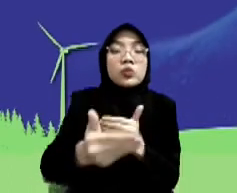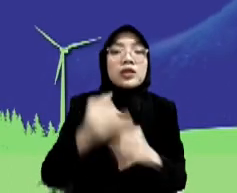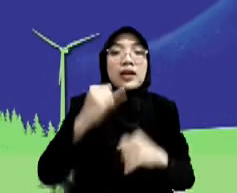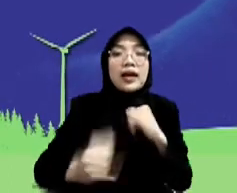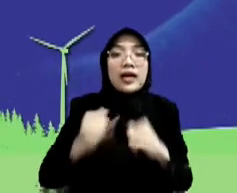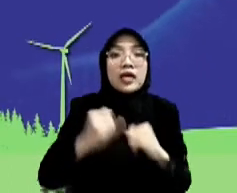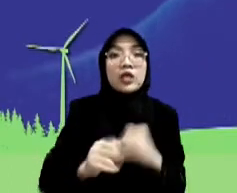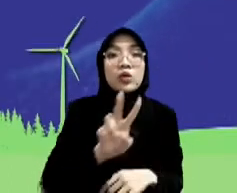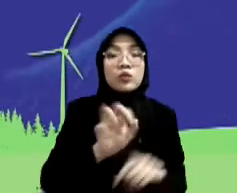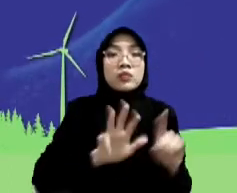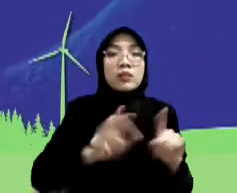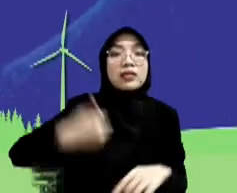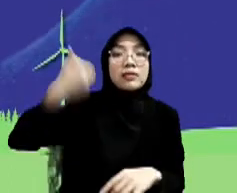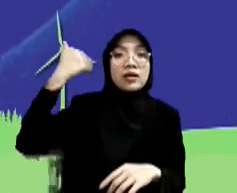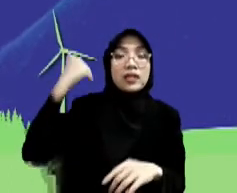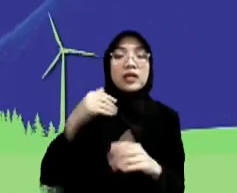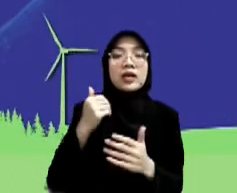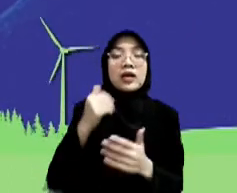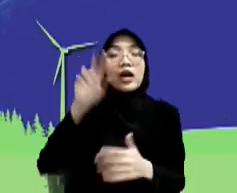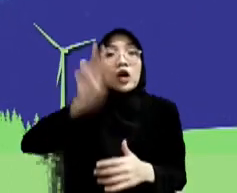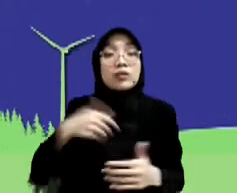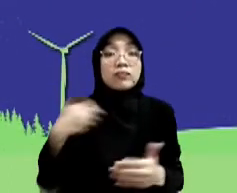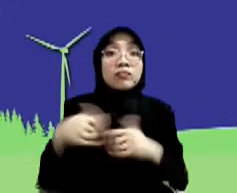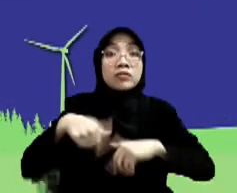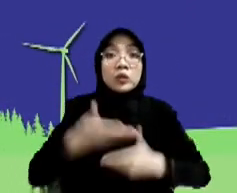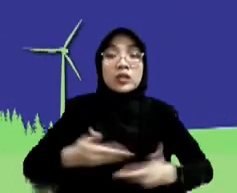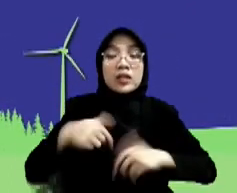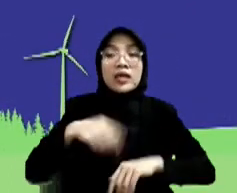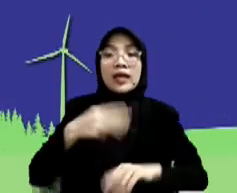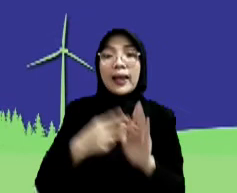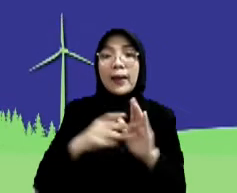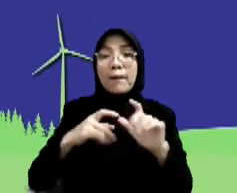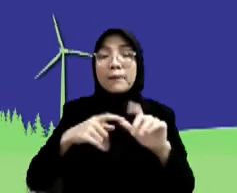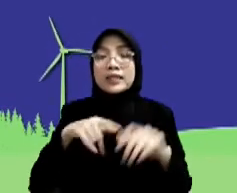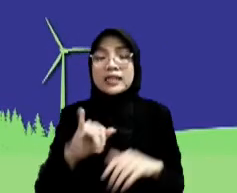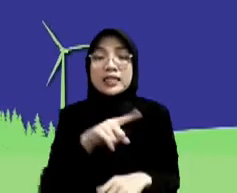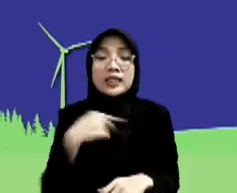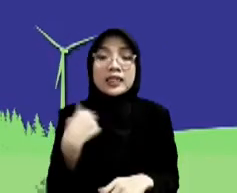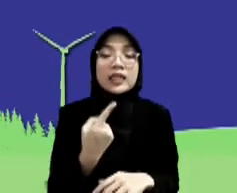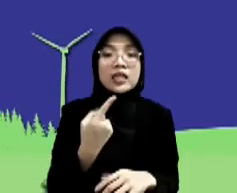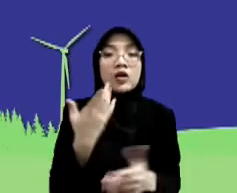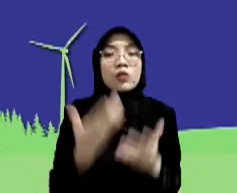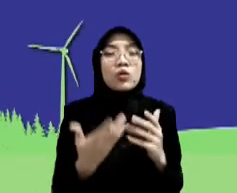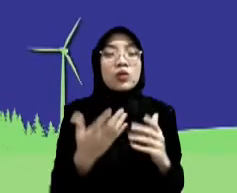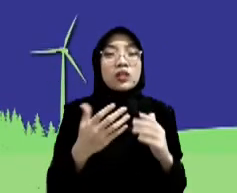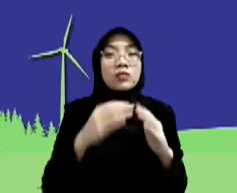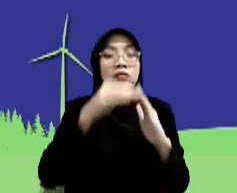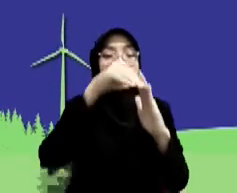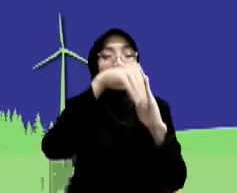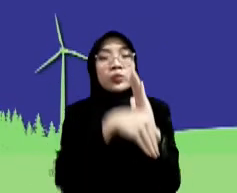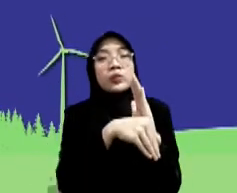2019 kemarin sehingga harusnya Selain itu eh emisi kita memang akan eh can only Go Down enggak boleh naik lagi